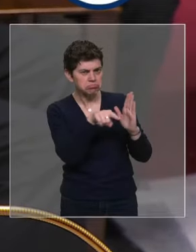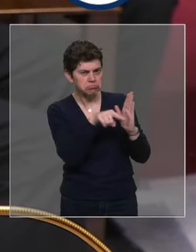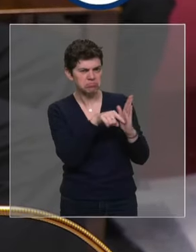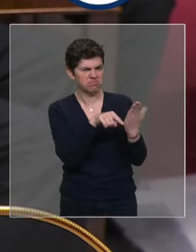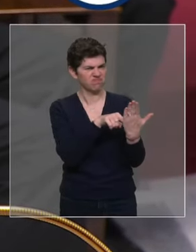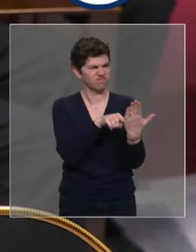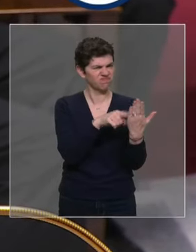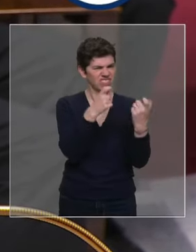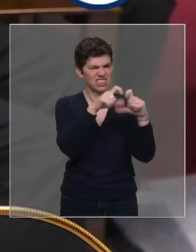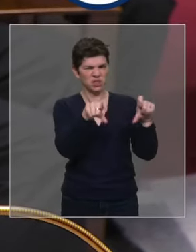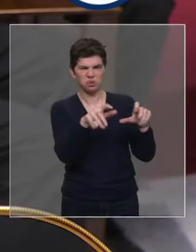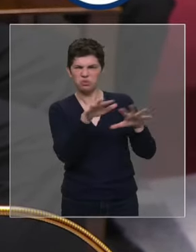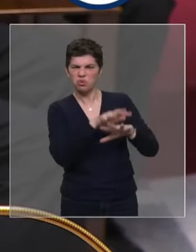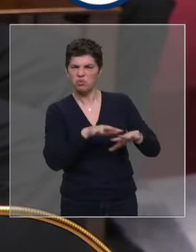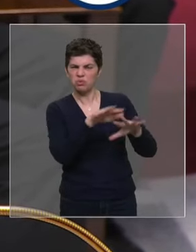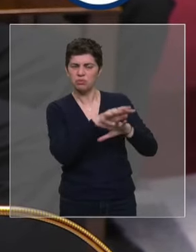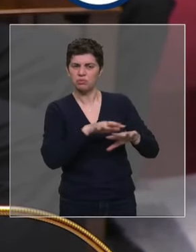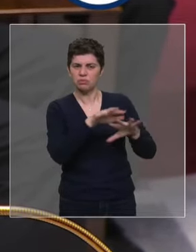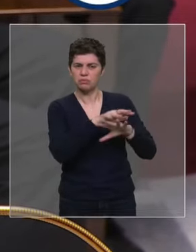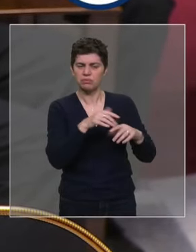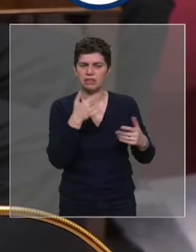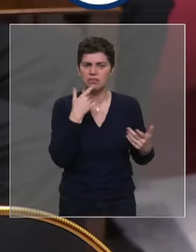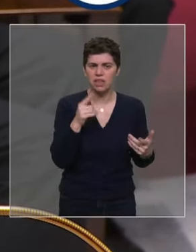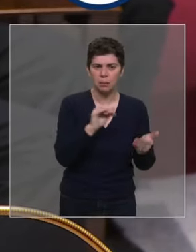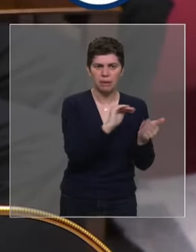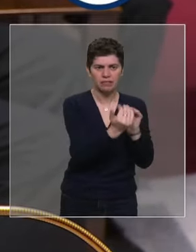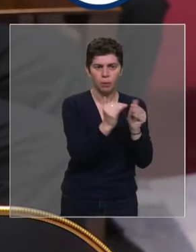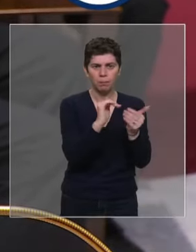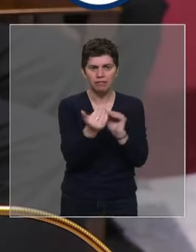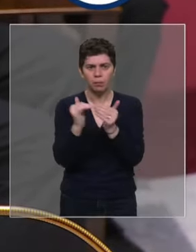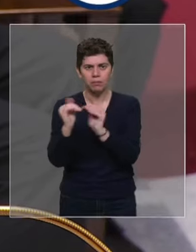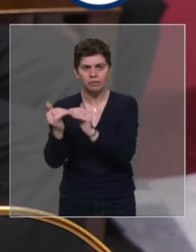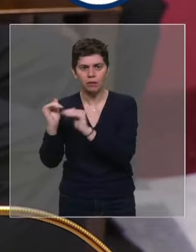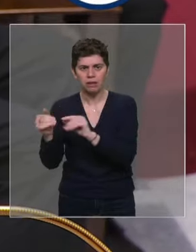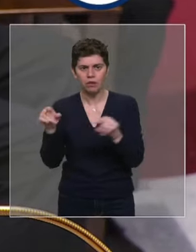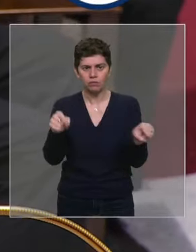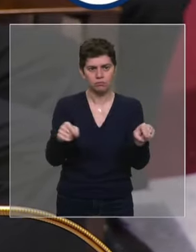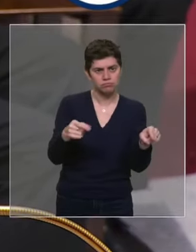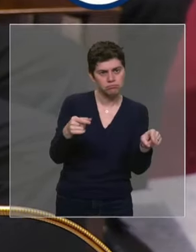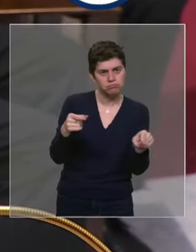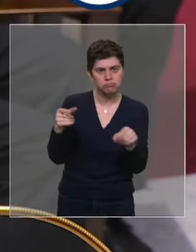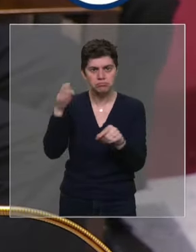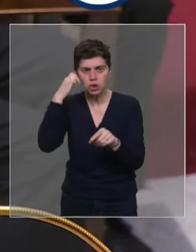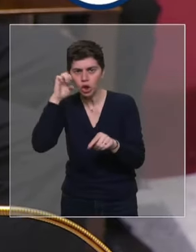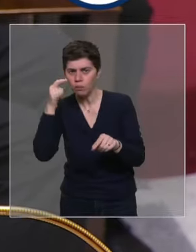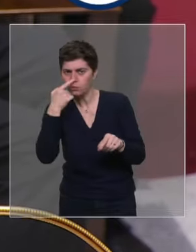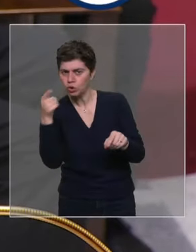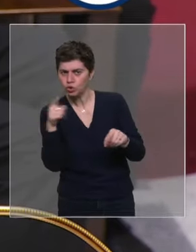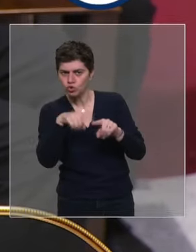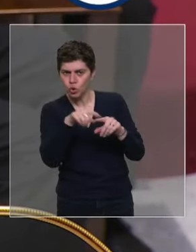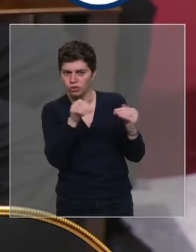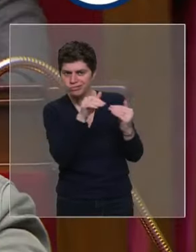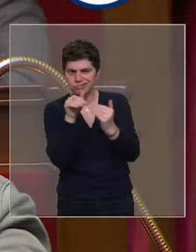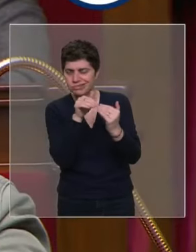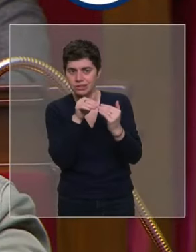flou et n'instaurait aucune harmonisation à l'échelle de l'Union européenne, créant clairement un risque